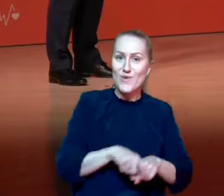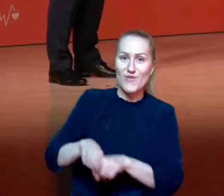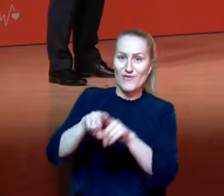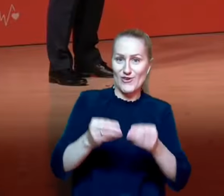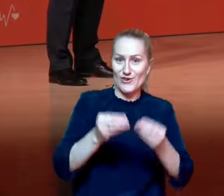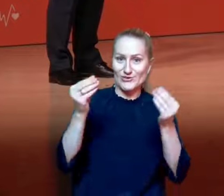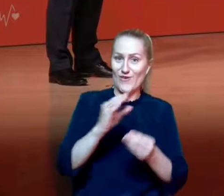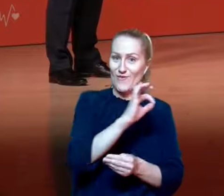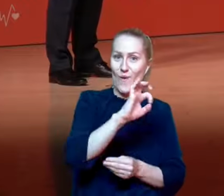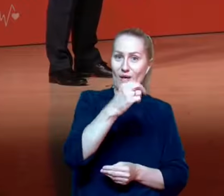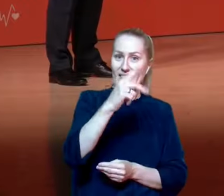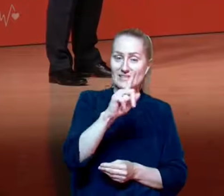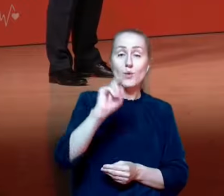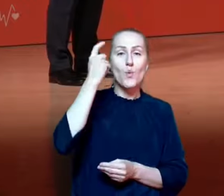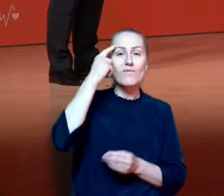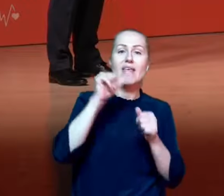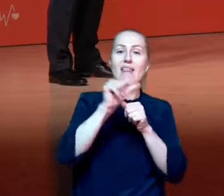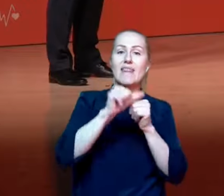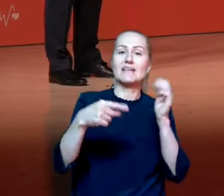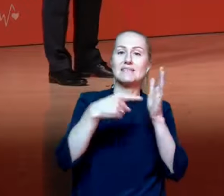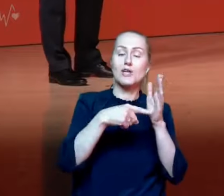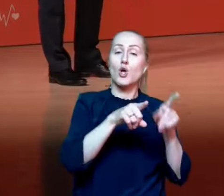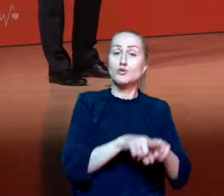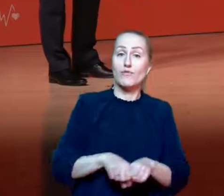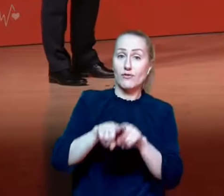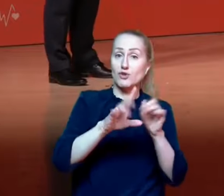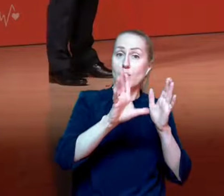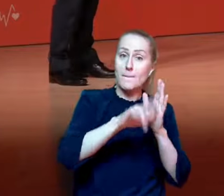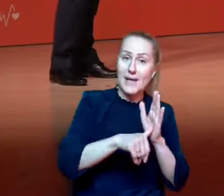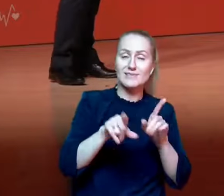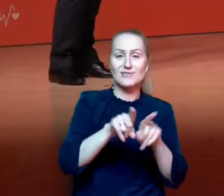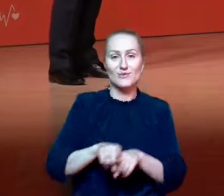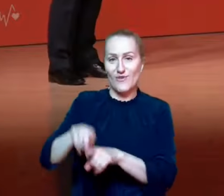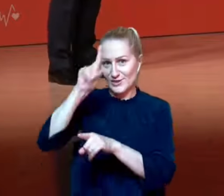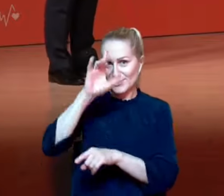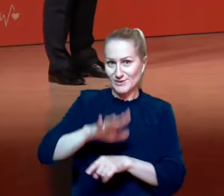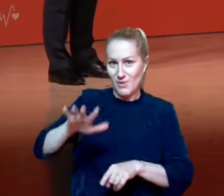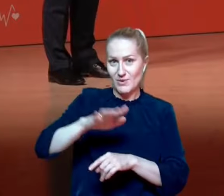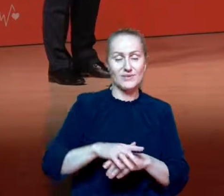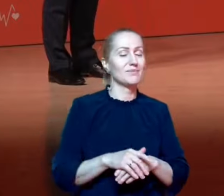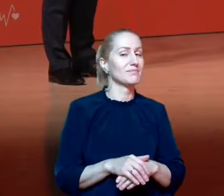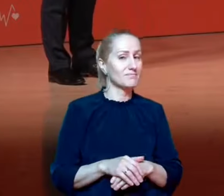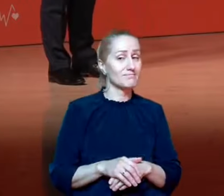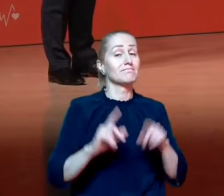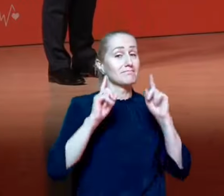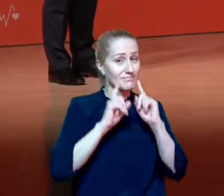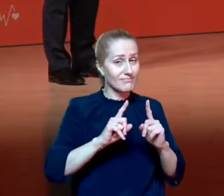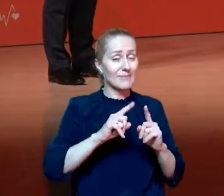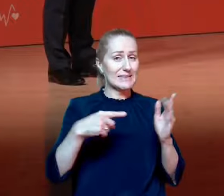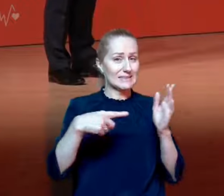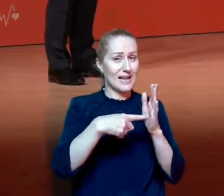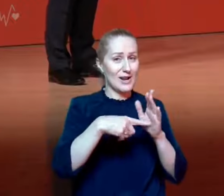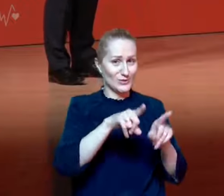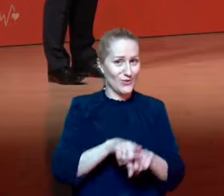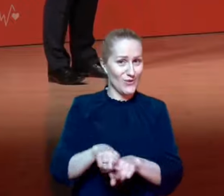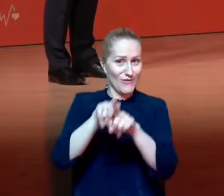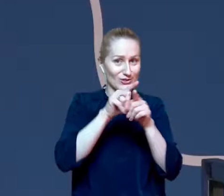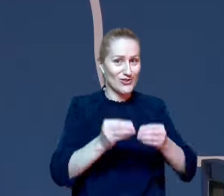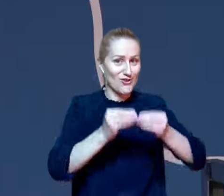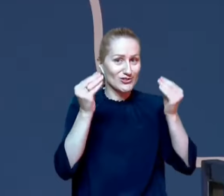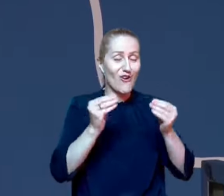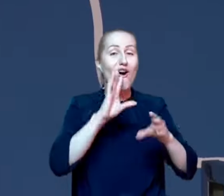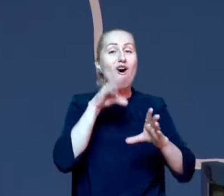celu 11, zrównoważone miasta i społeczności? Tak, rzeczywiście cele zrównoważonego rozwoju noszą jeszcze